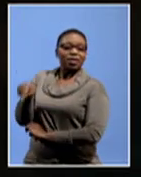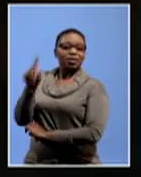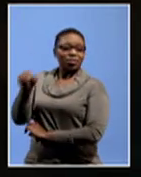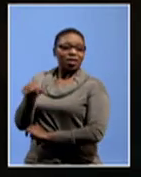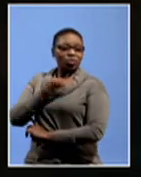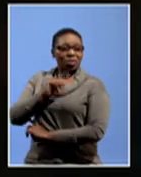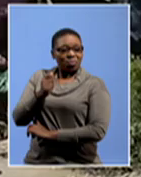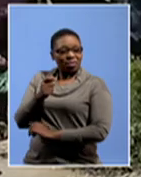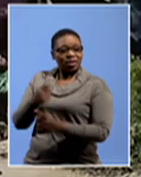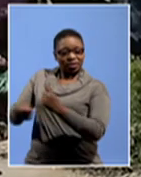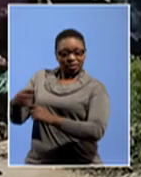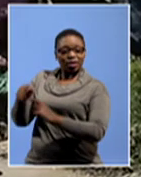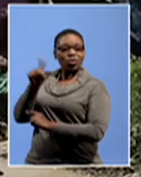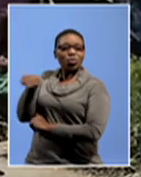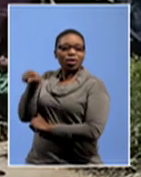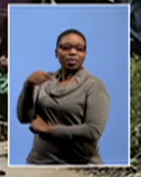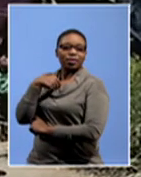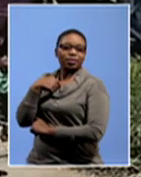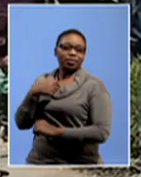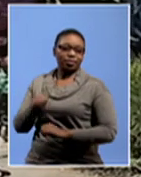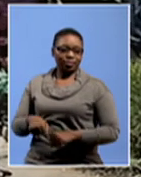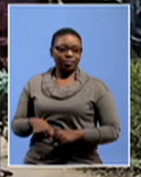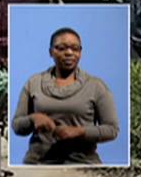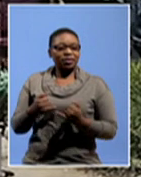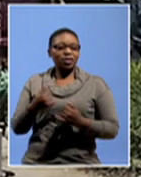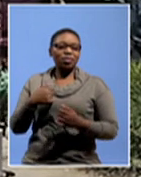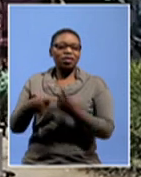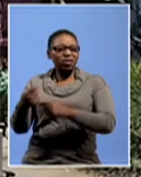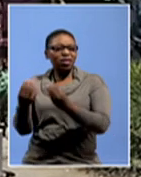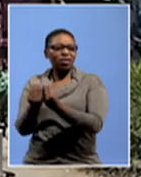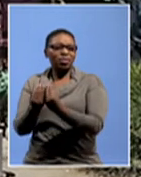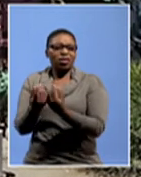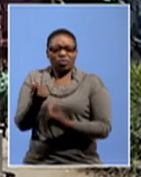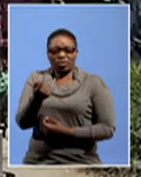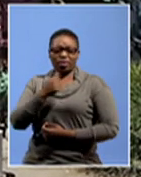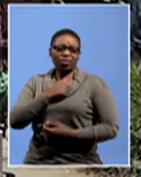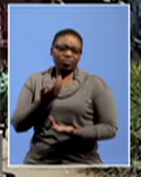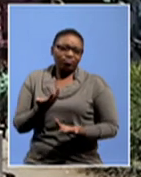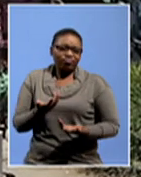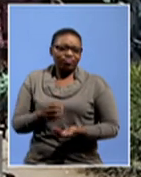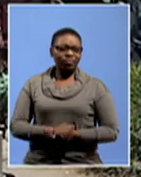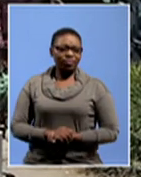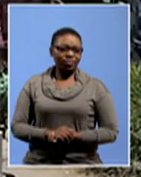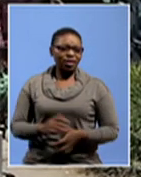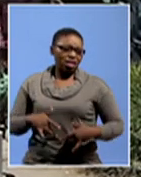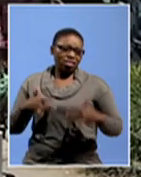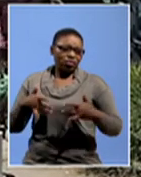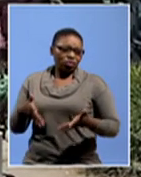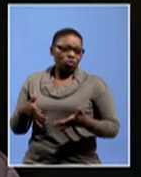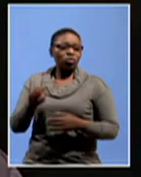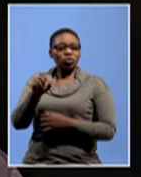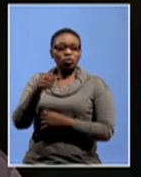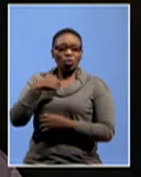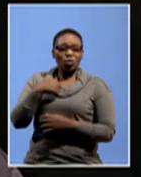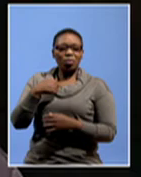wat die wimpom weer maak, wat ek uit die draad het maak. As ek 'n dingetje verkoop, is my geld. Sien, so, dit is